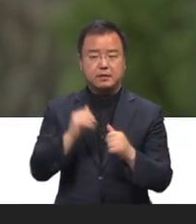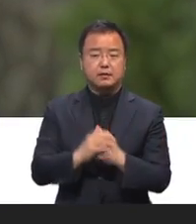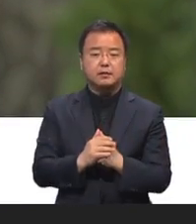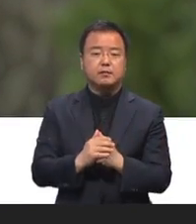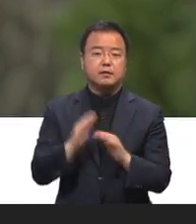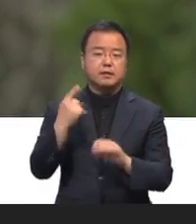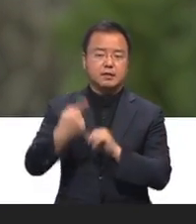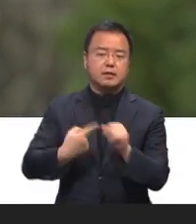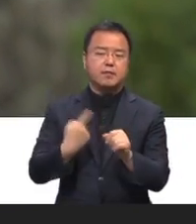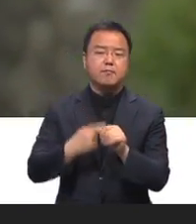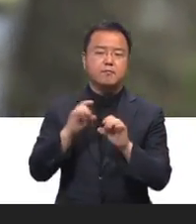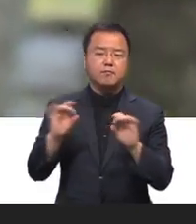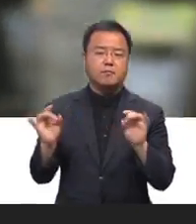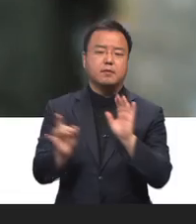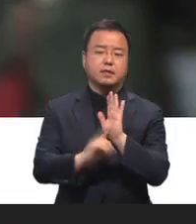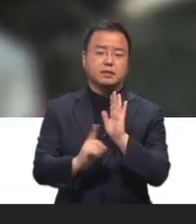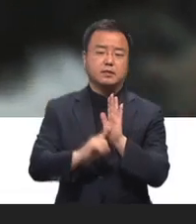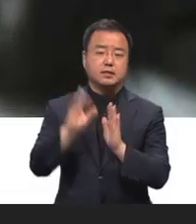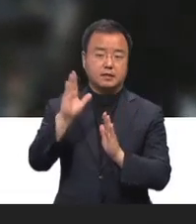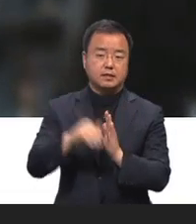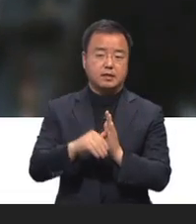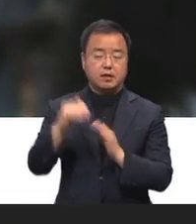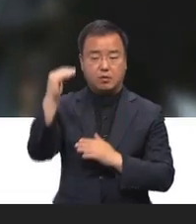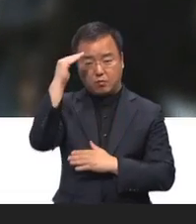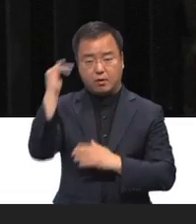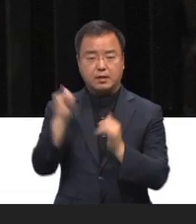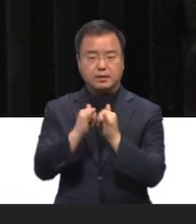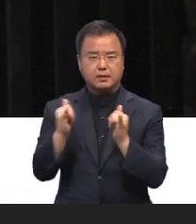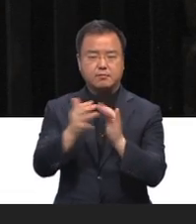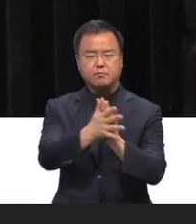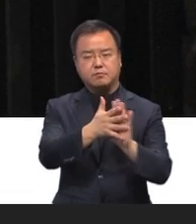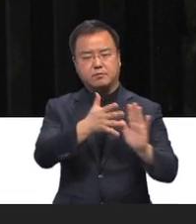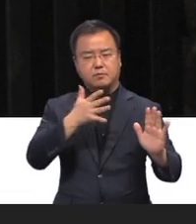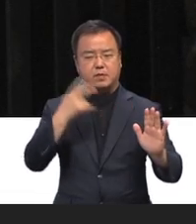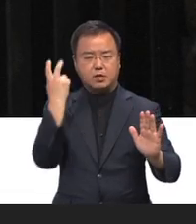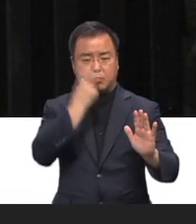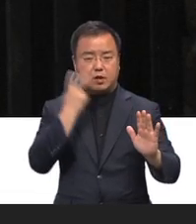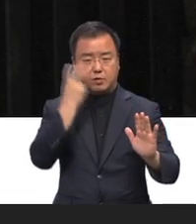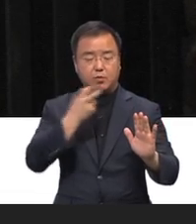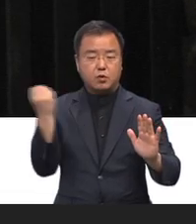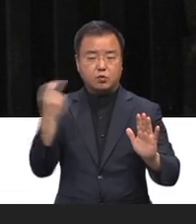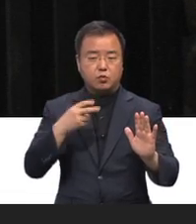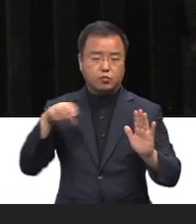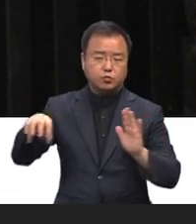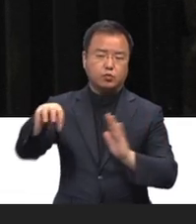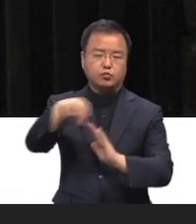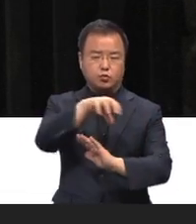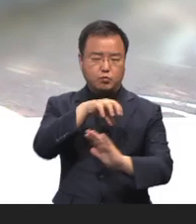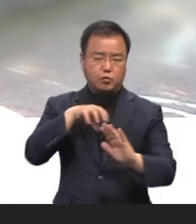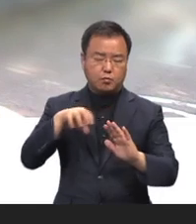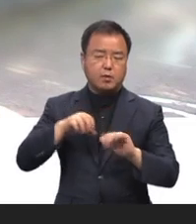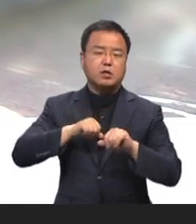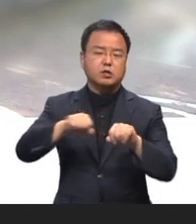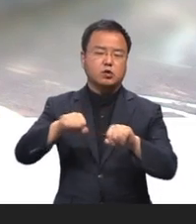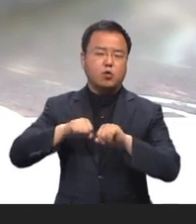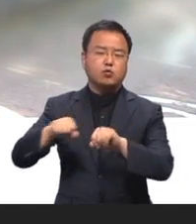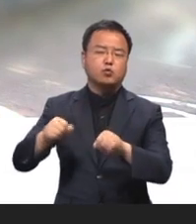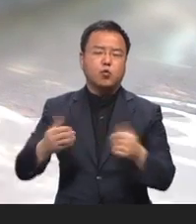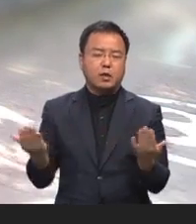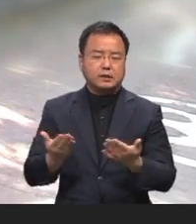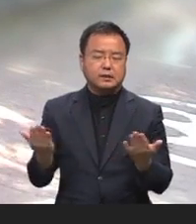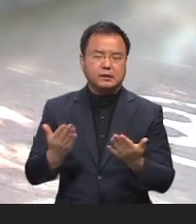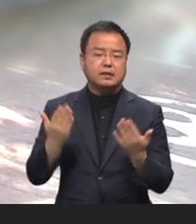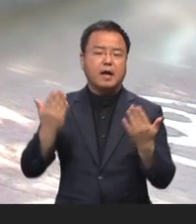전시회가 열릴 때면 관람객들의 행렬을 관리하고 미술관 주변을 청소하는 일을 학교 직원들에게